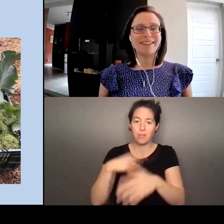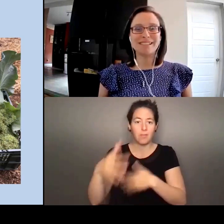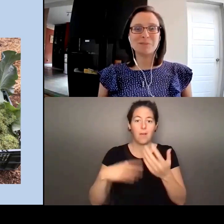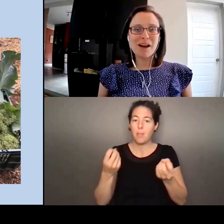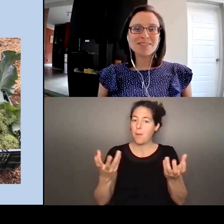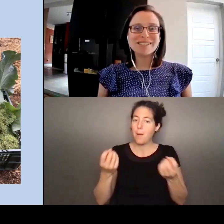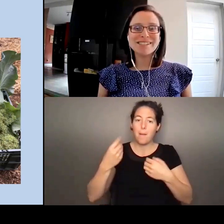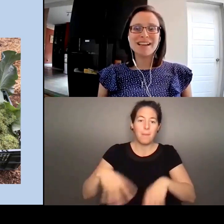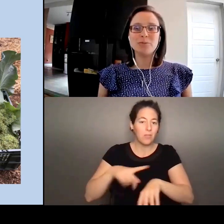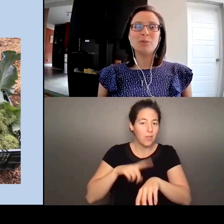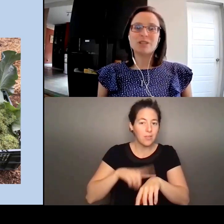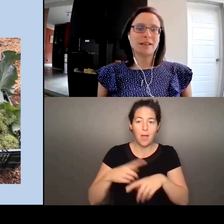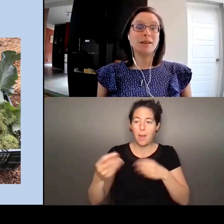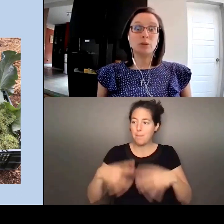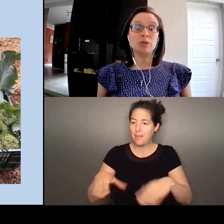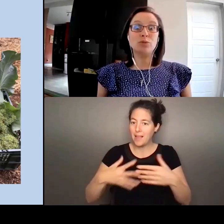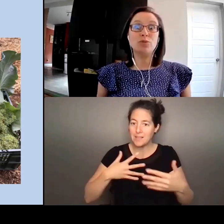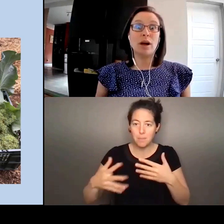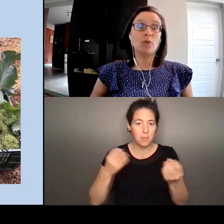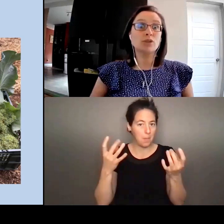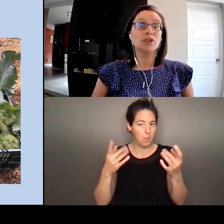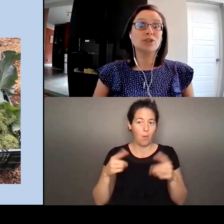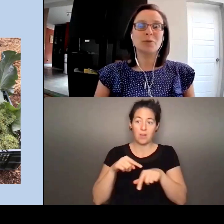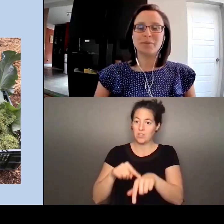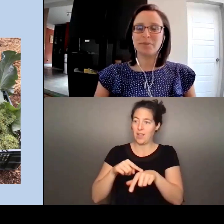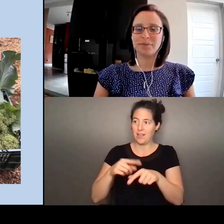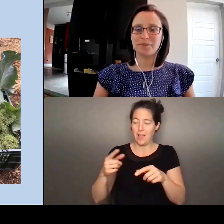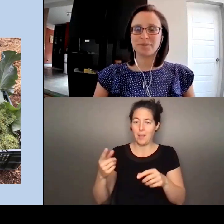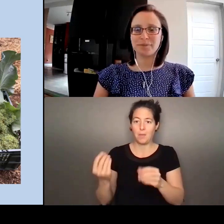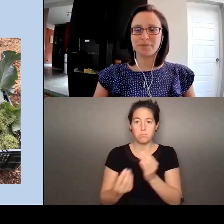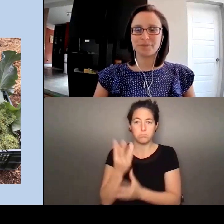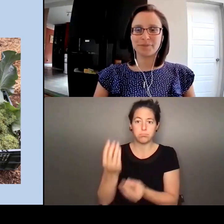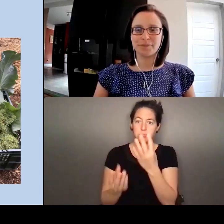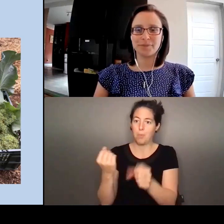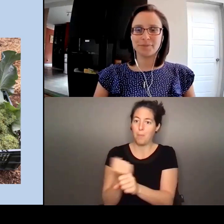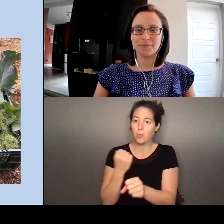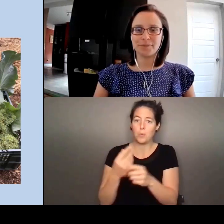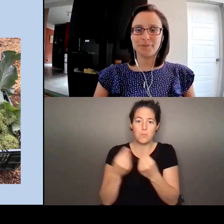perte d'espace. Puis mon jardin, il produit beaucoup à cause de ça.